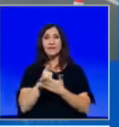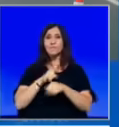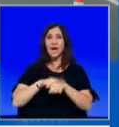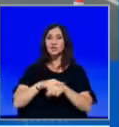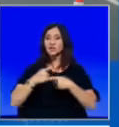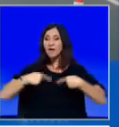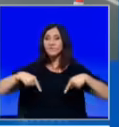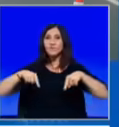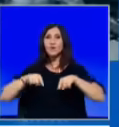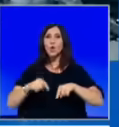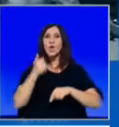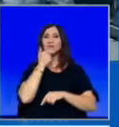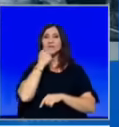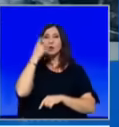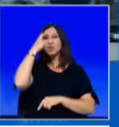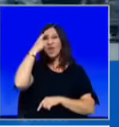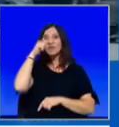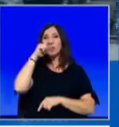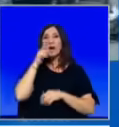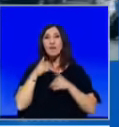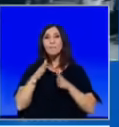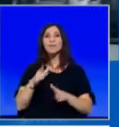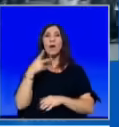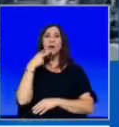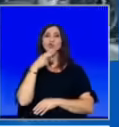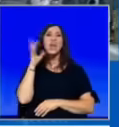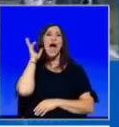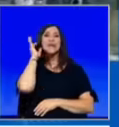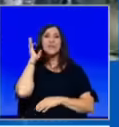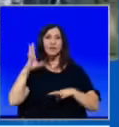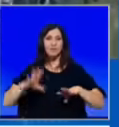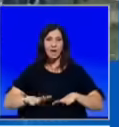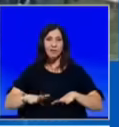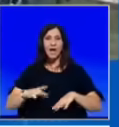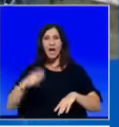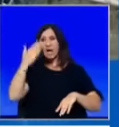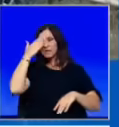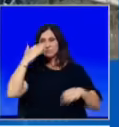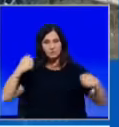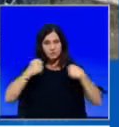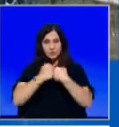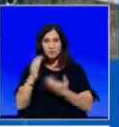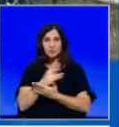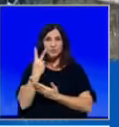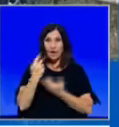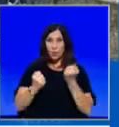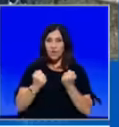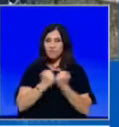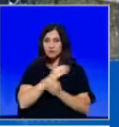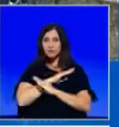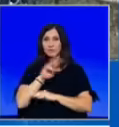в района на село Червен по главния път Кърджали-Асеновград. Челен сблъсък между два автомобила. На място